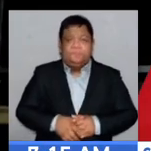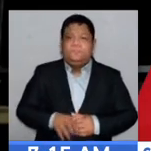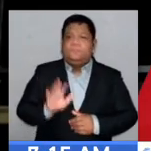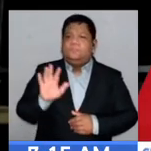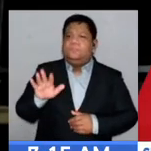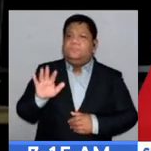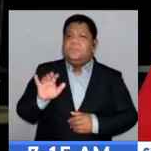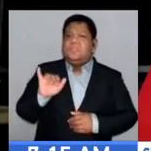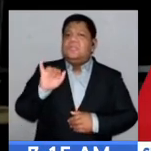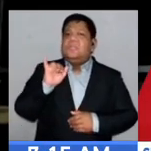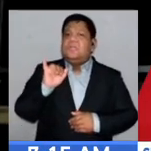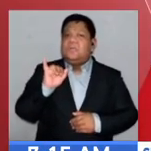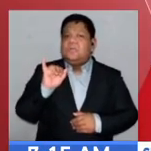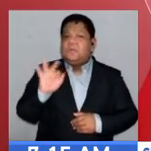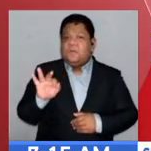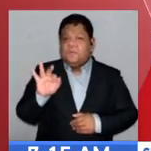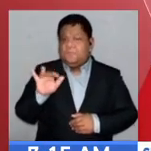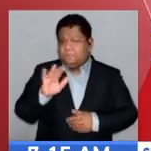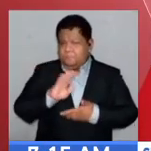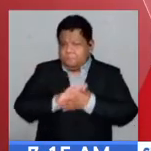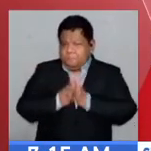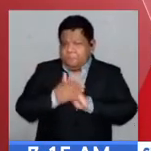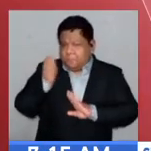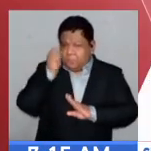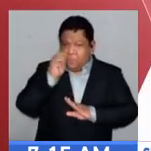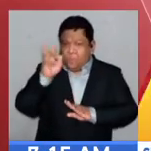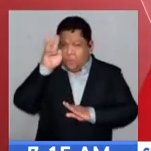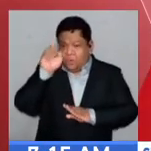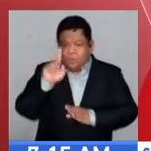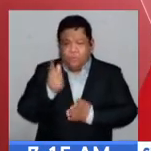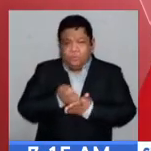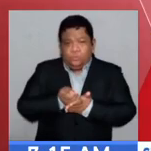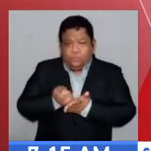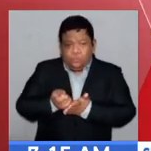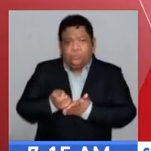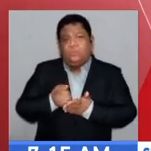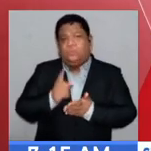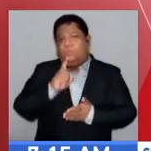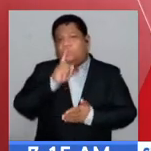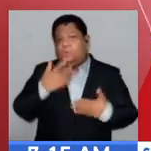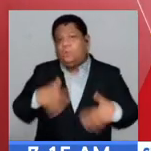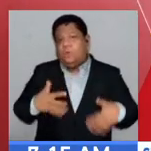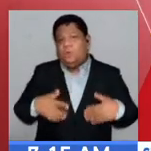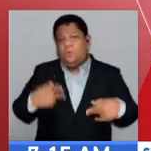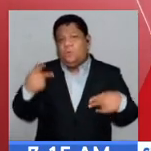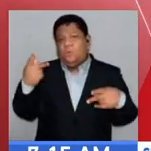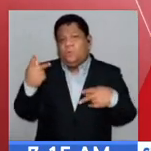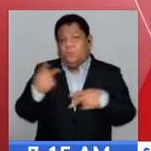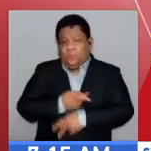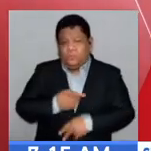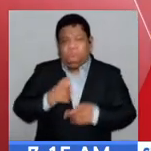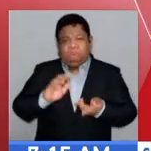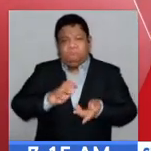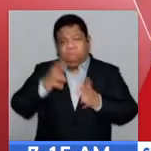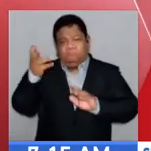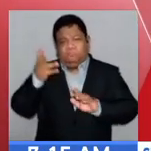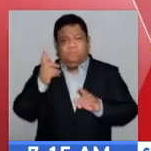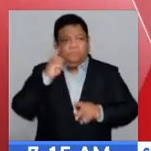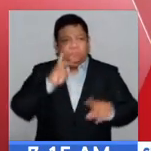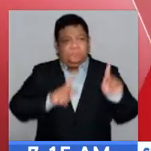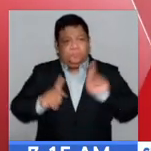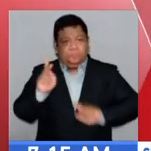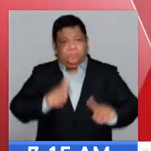nila sa katotohanan kung gaano na talaga grabe yung atake ng krisis sa mamamayan, palagay